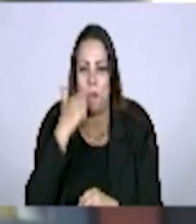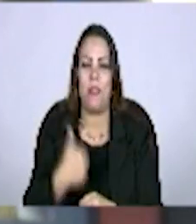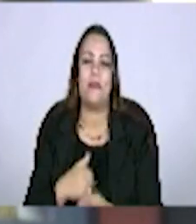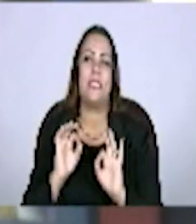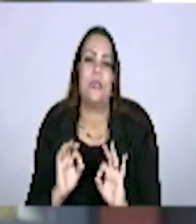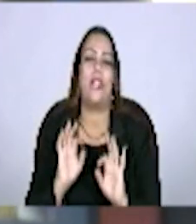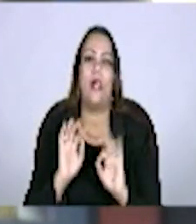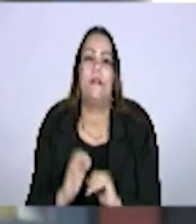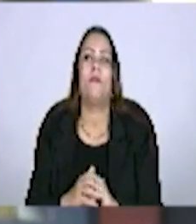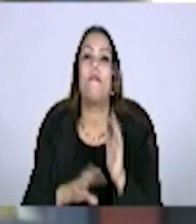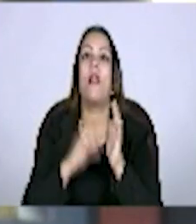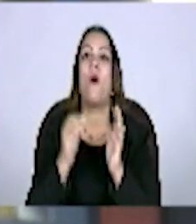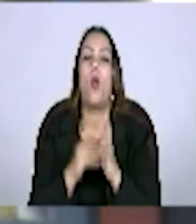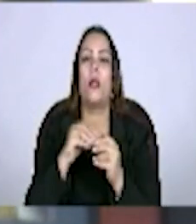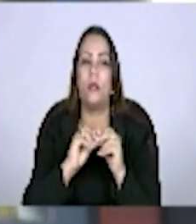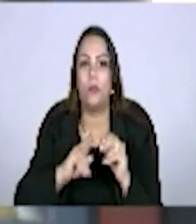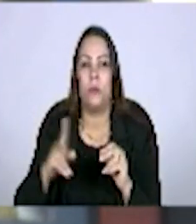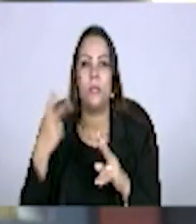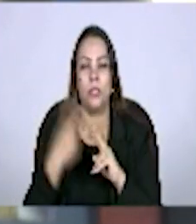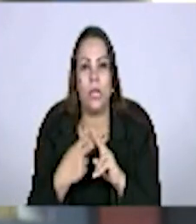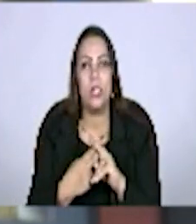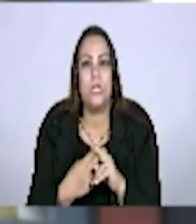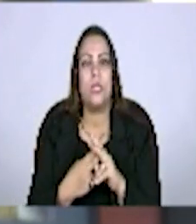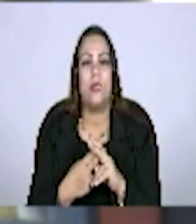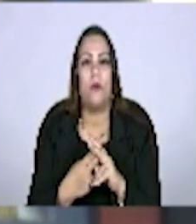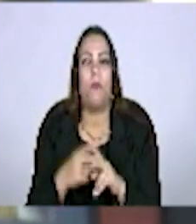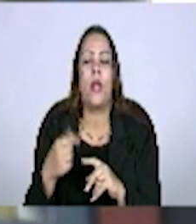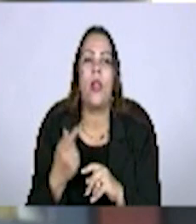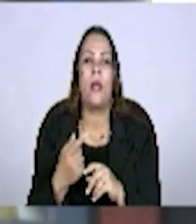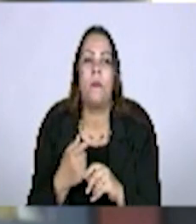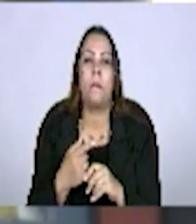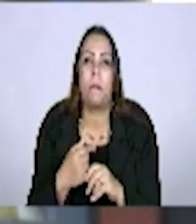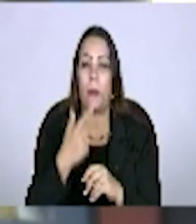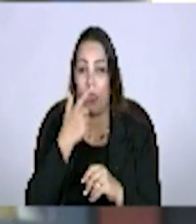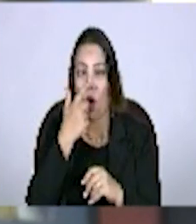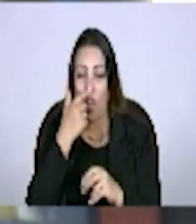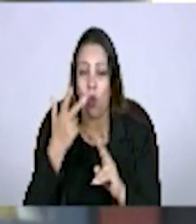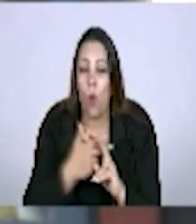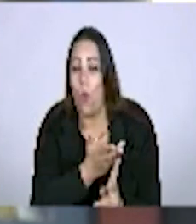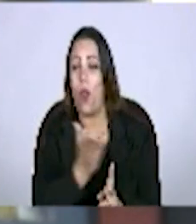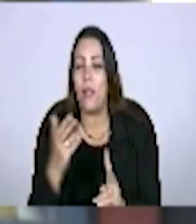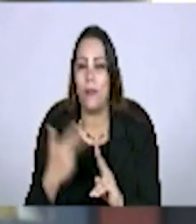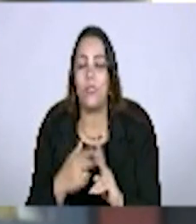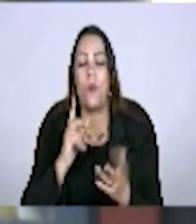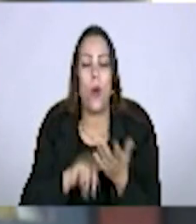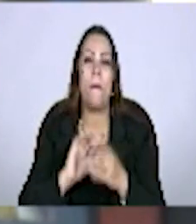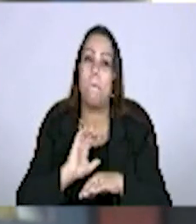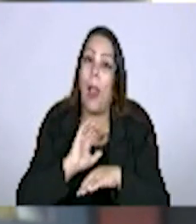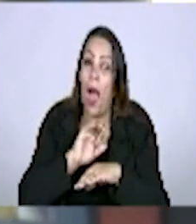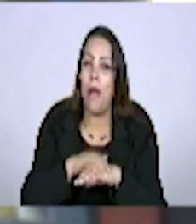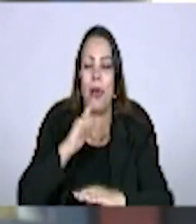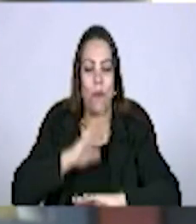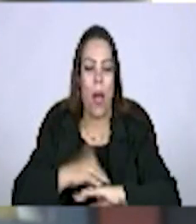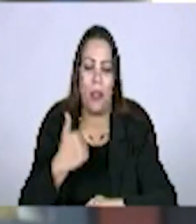البدايه ان اكون من نوعيه الاشخاص التي تؤثر في الاخرين وتجبرهم على